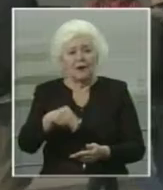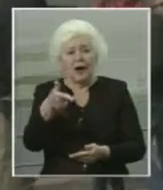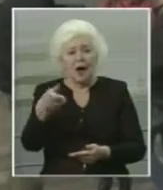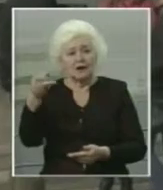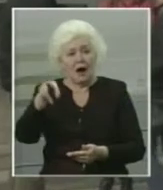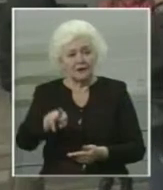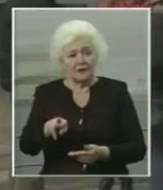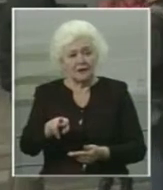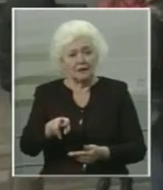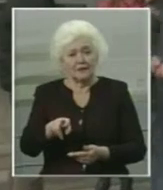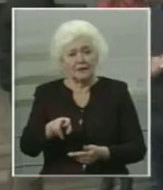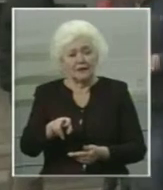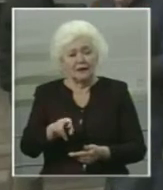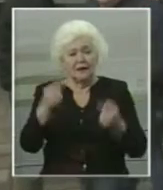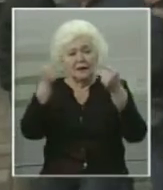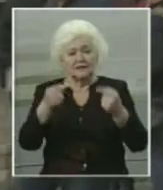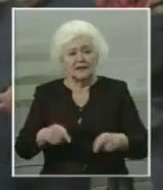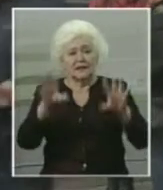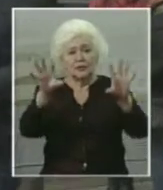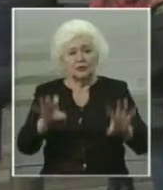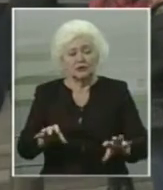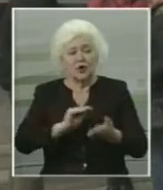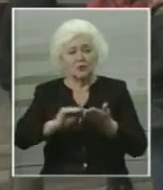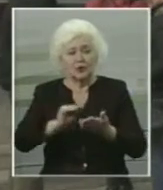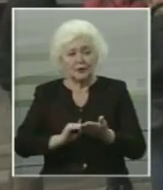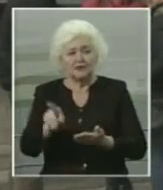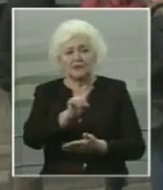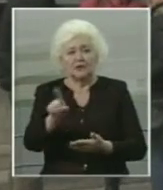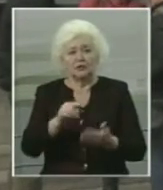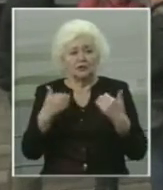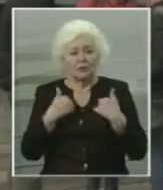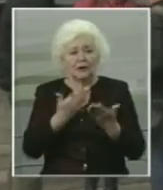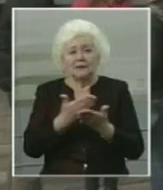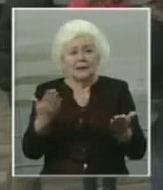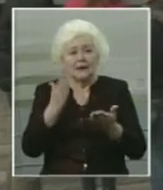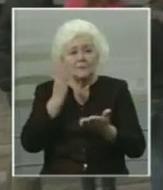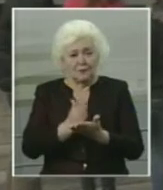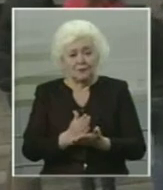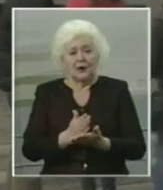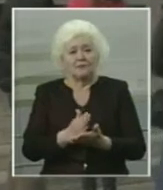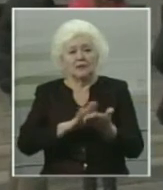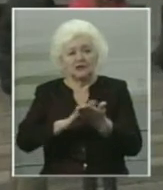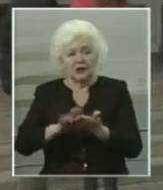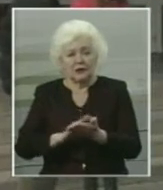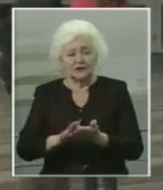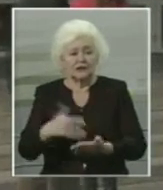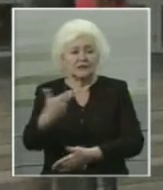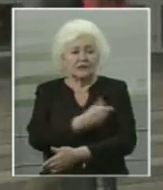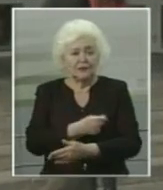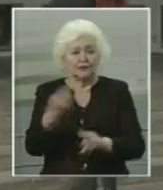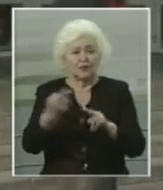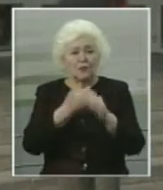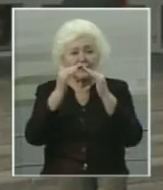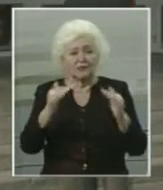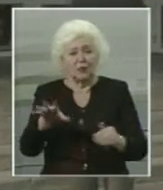«Гарантія» згідно статуту прописано, що ми маємо право займатися відловом, стерилізацією, вакцинацією безпритульних